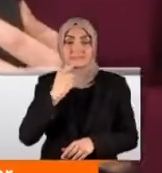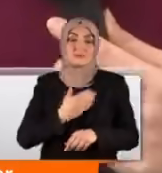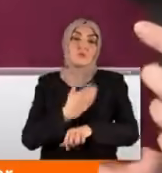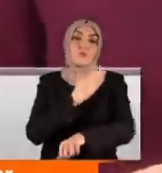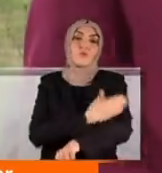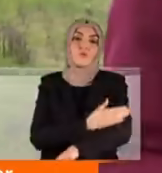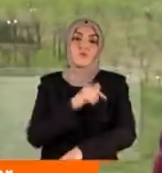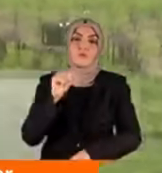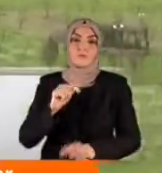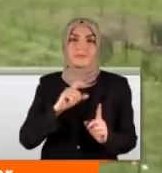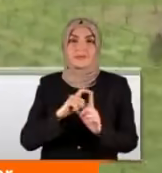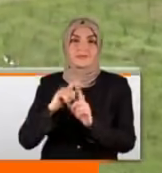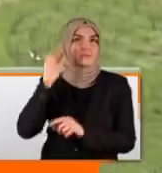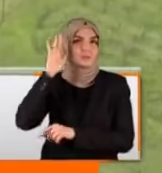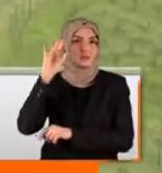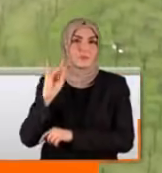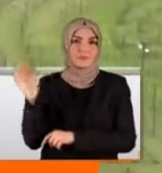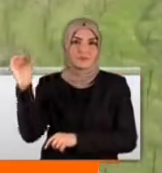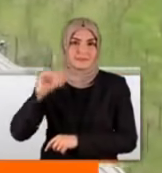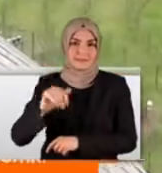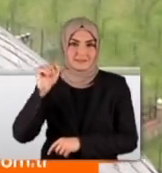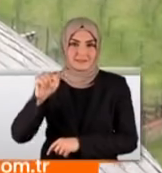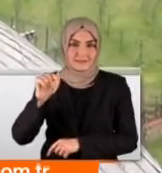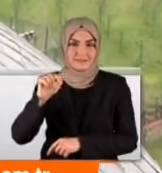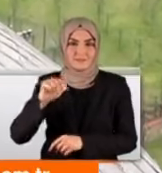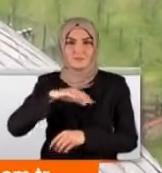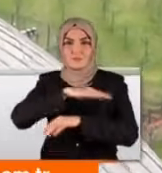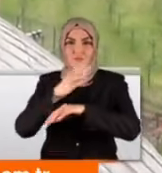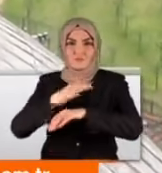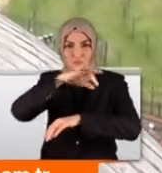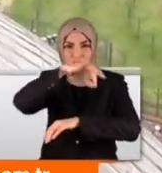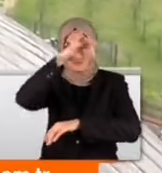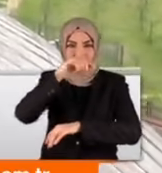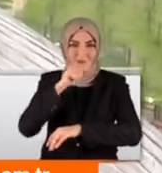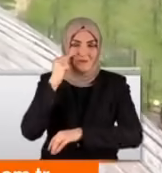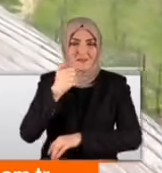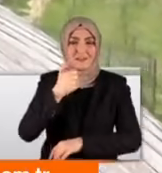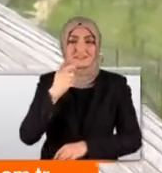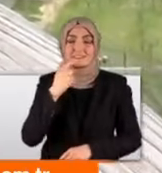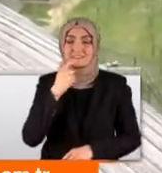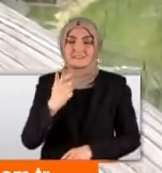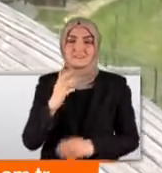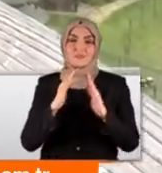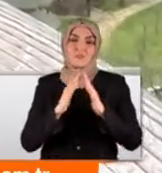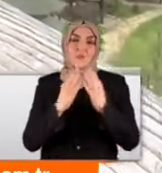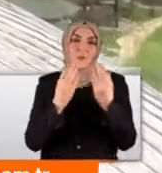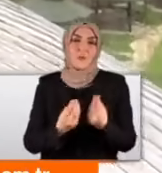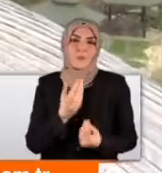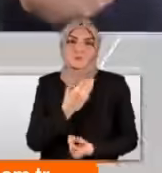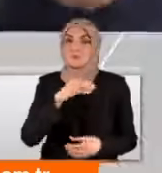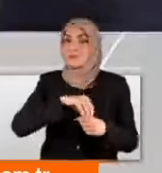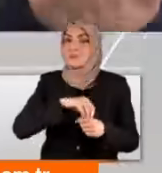geldiler Değirmendere Camisi'ne ve bu kubbe onların 6 yıldır yuva oluyor içindeyse şu anda tam üç